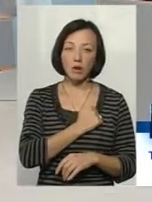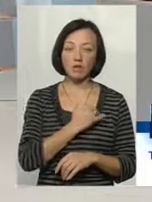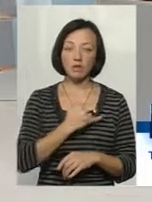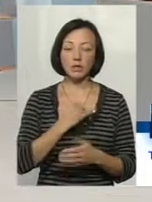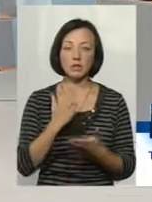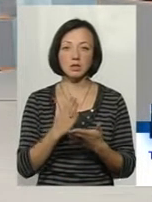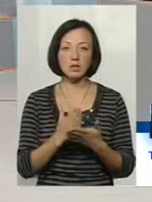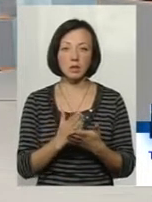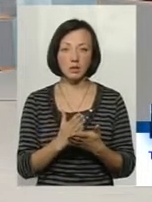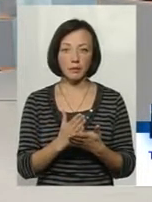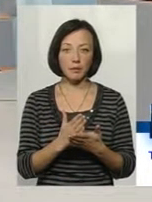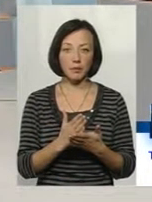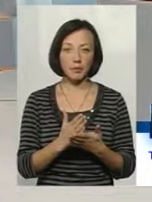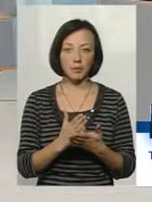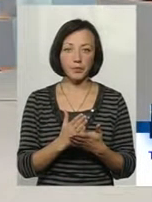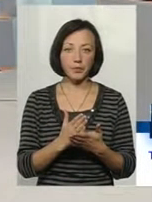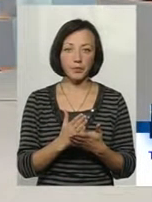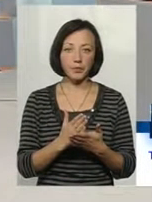є...